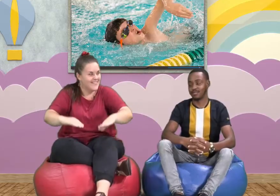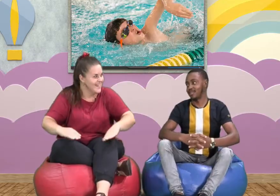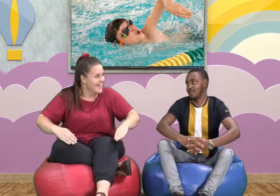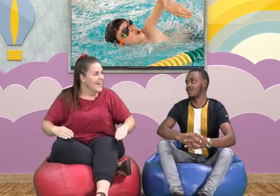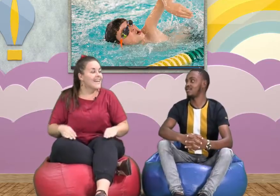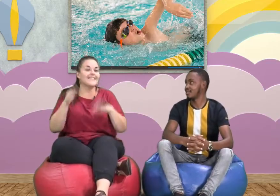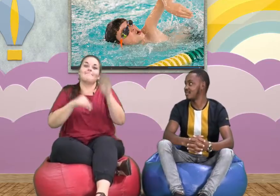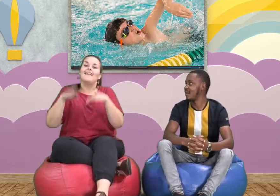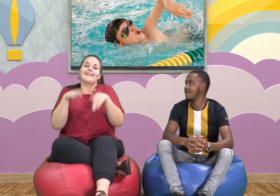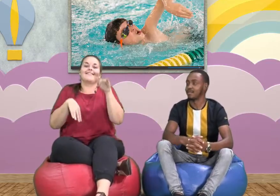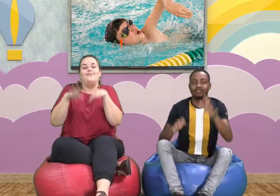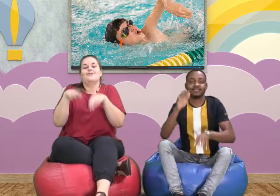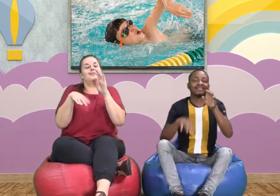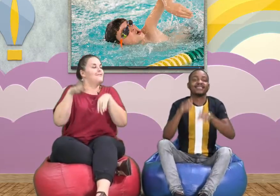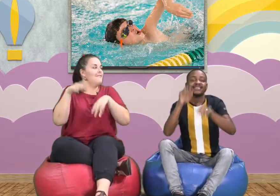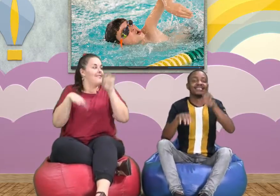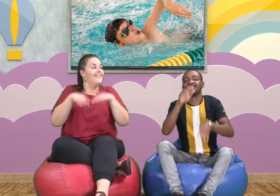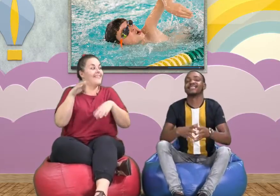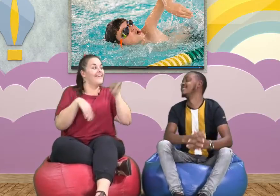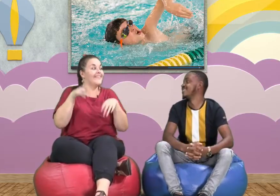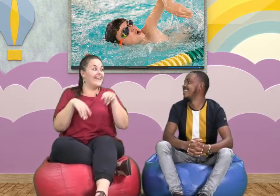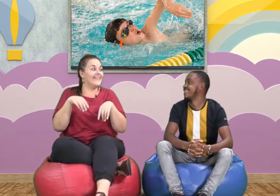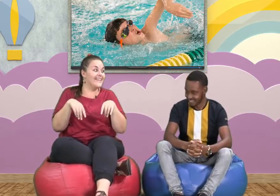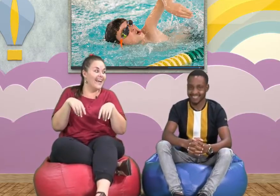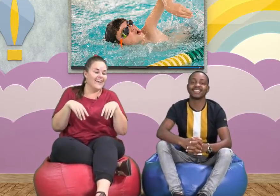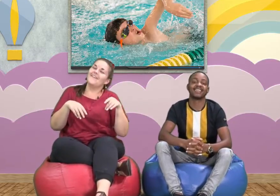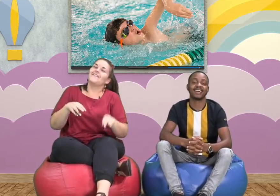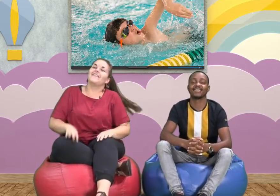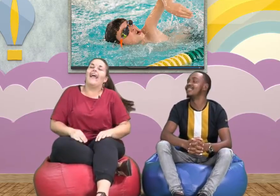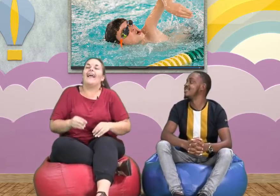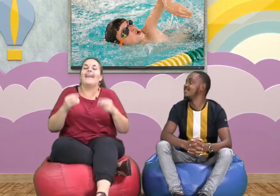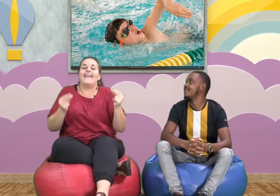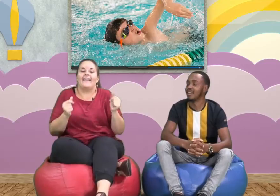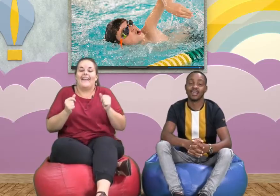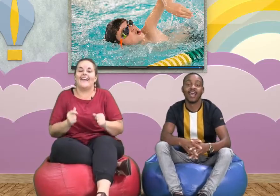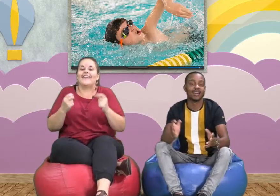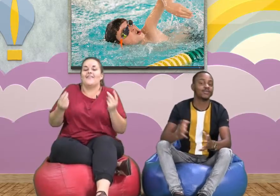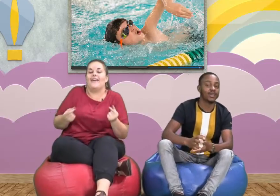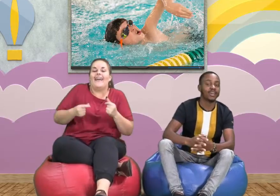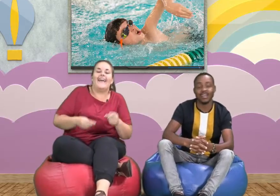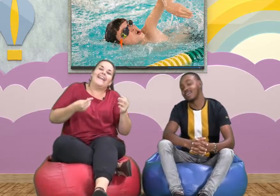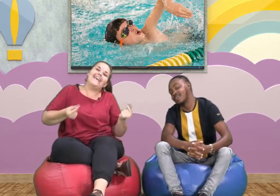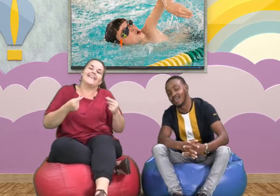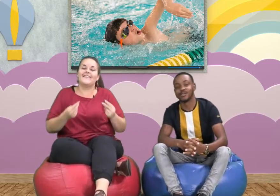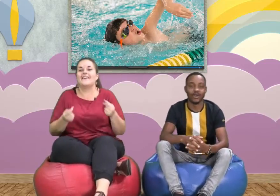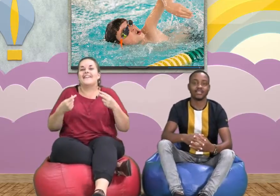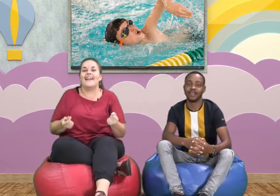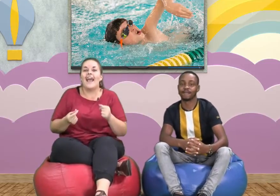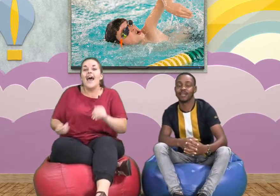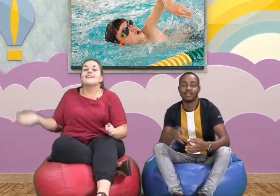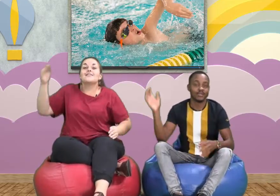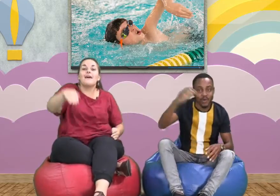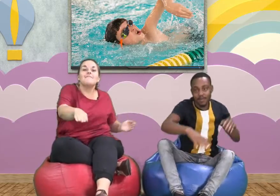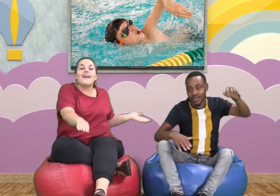swem. Precies. En as dit myne is, kan ons so swem. Okay, is jy reg? Ek is reg. 1 2 1 2